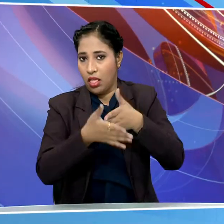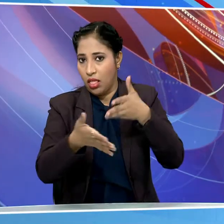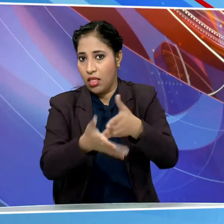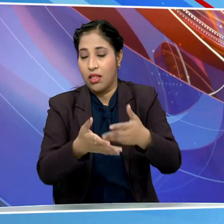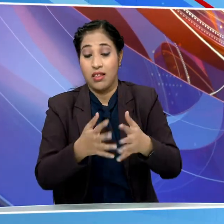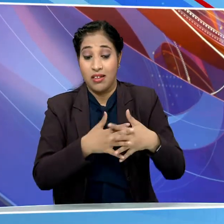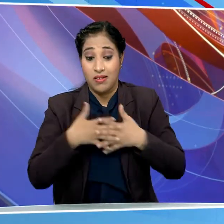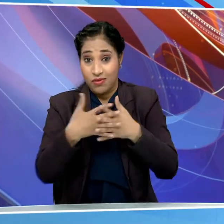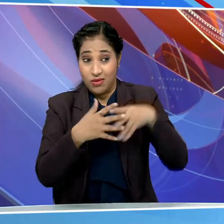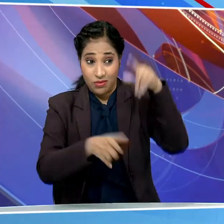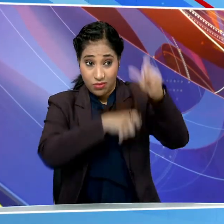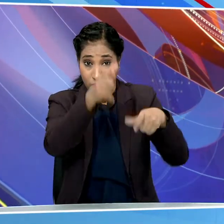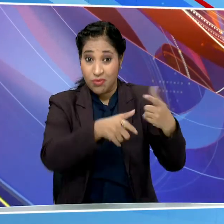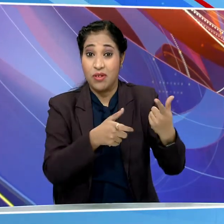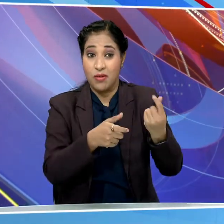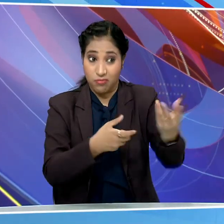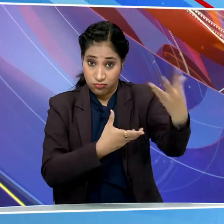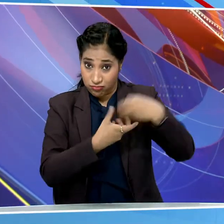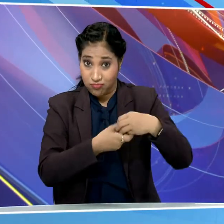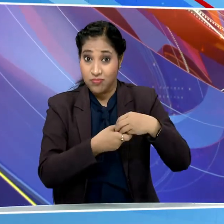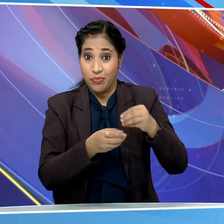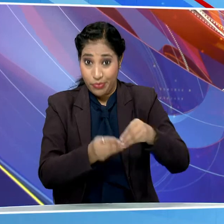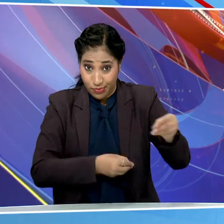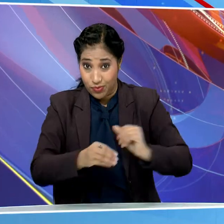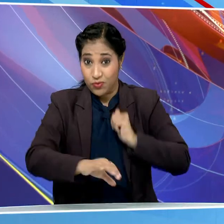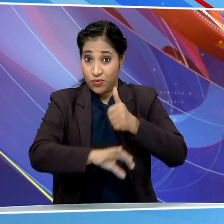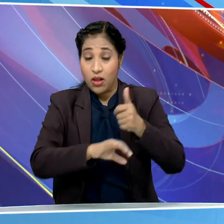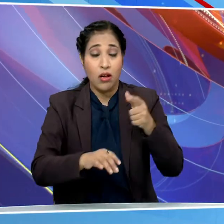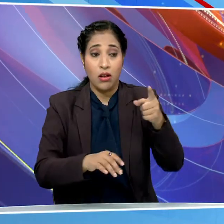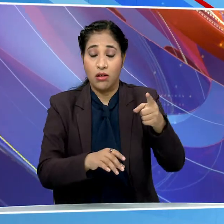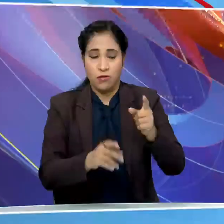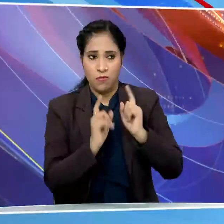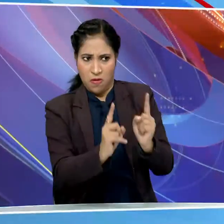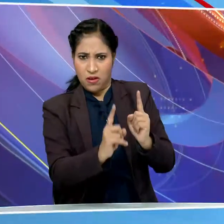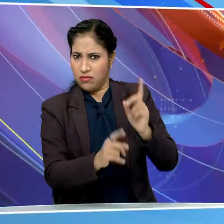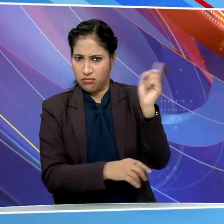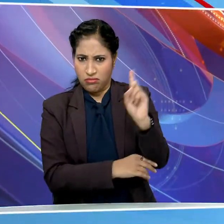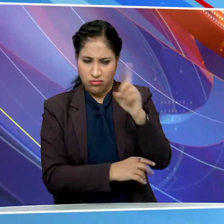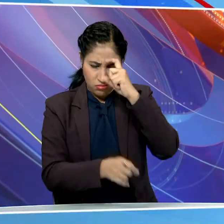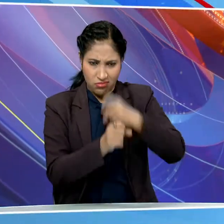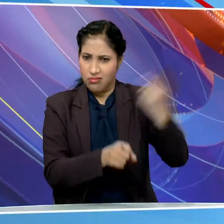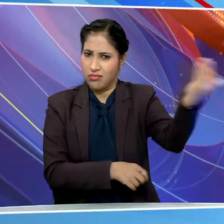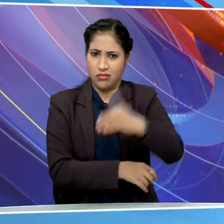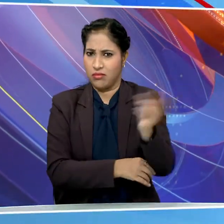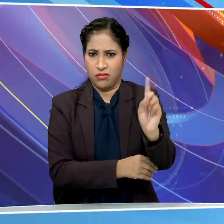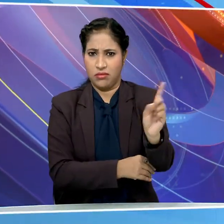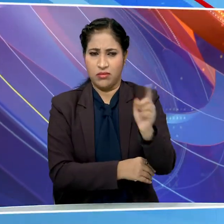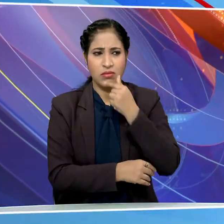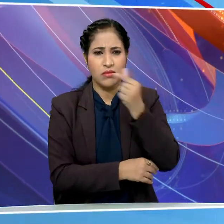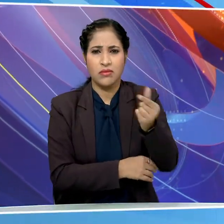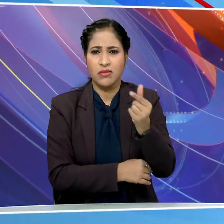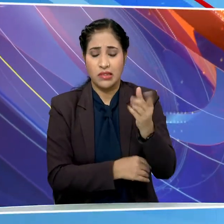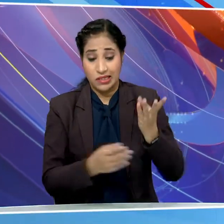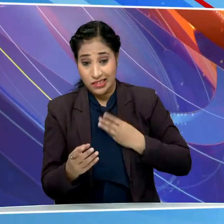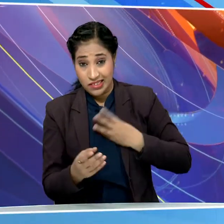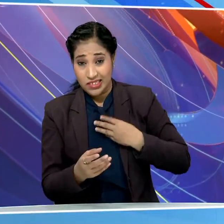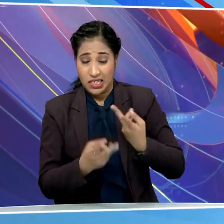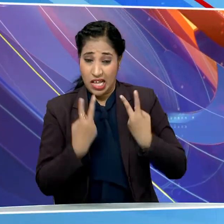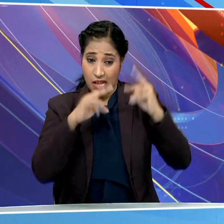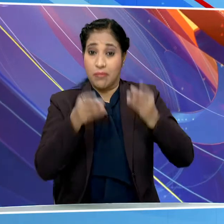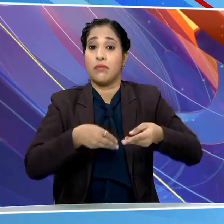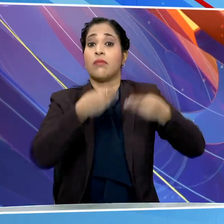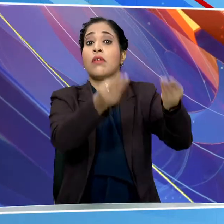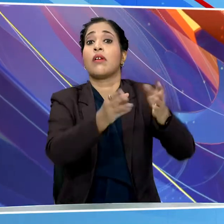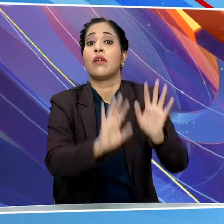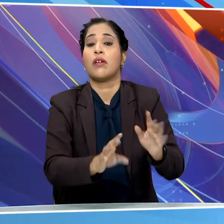विदेशी इन्वेस्टर्स को धमकाया जाता था कि गुजरात मत जाओ, इतना डराने के बाद